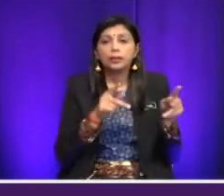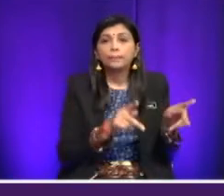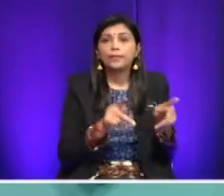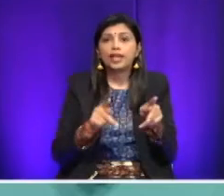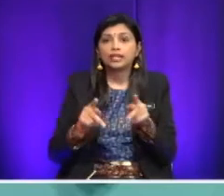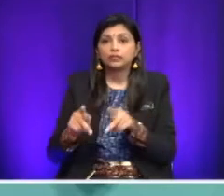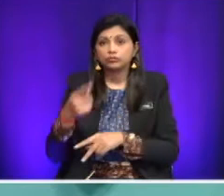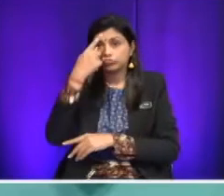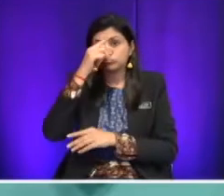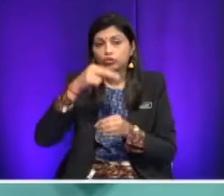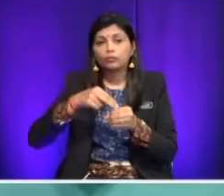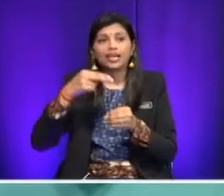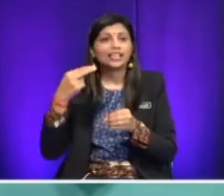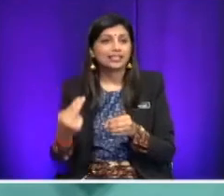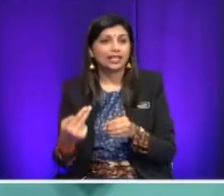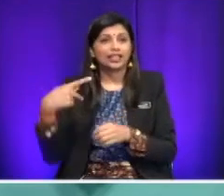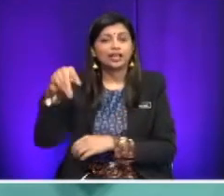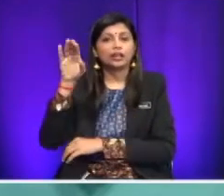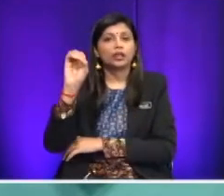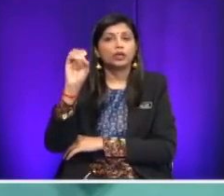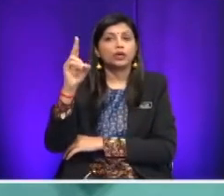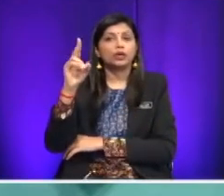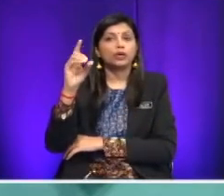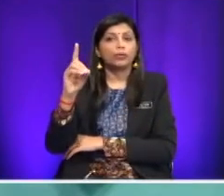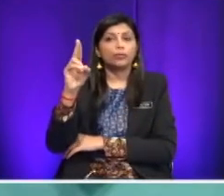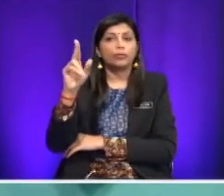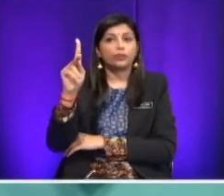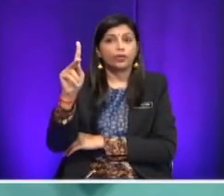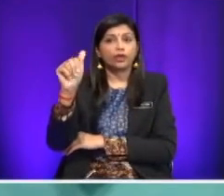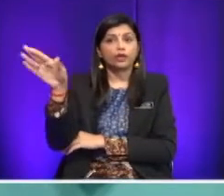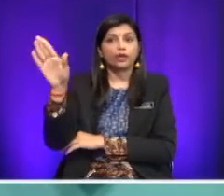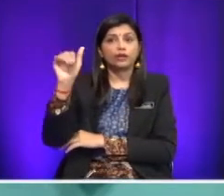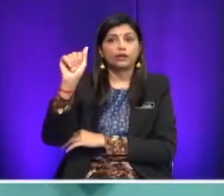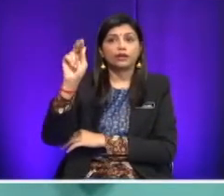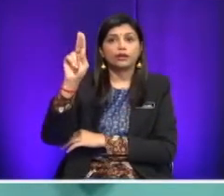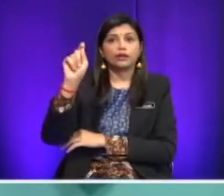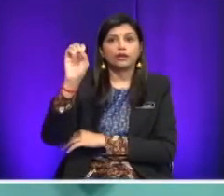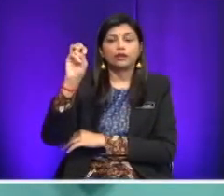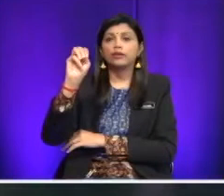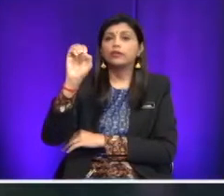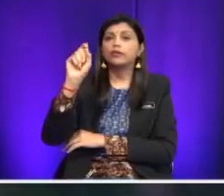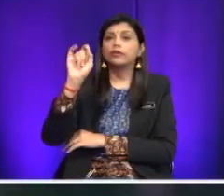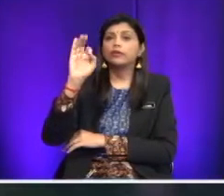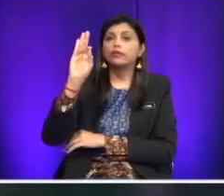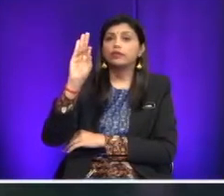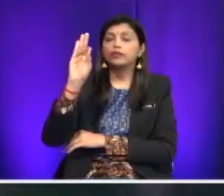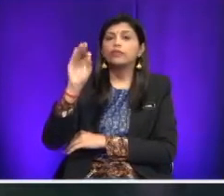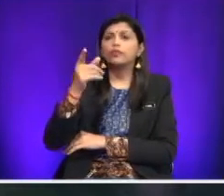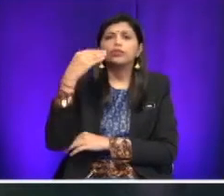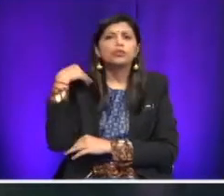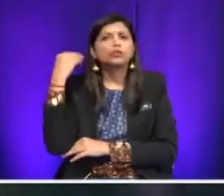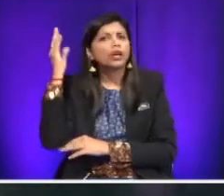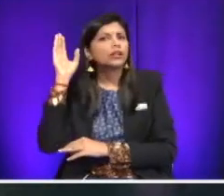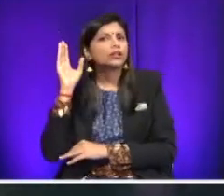masa akan datang Aduh pradinata kita pabrik kendaraan gutterbal Iya pernah ask